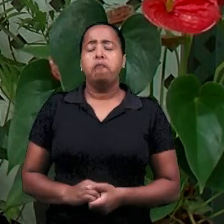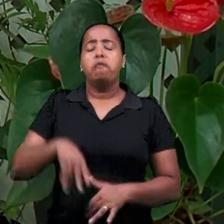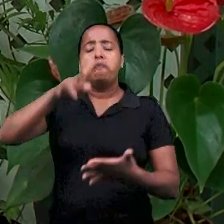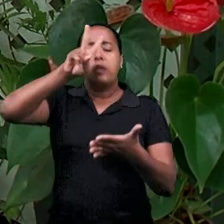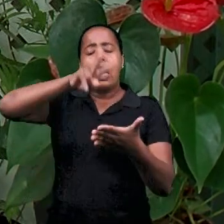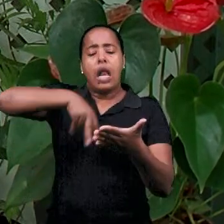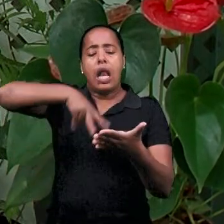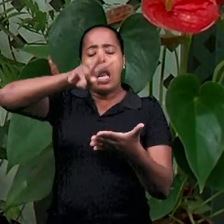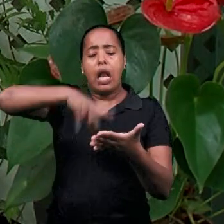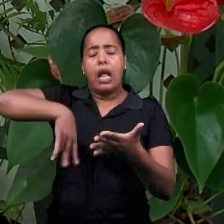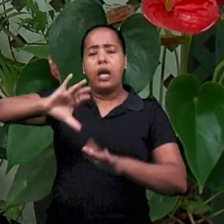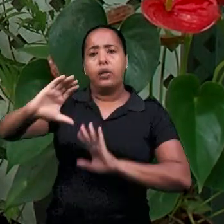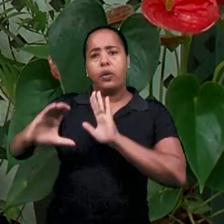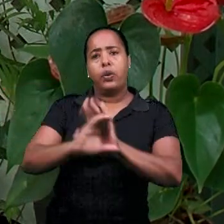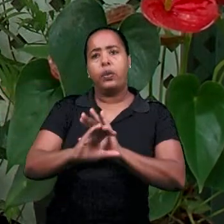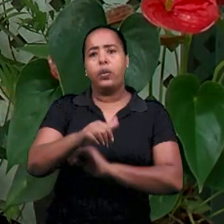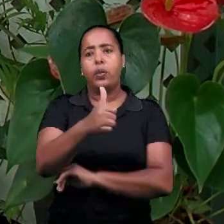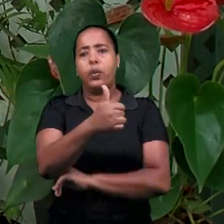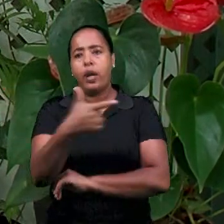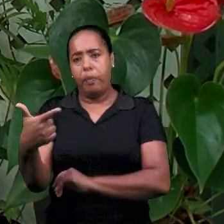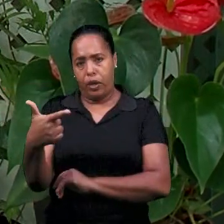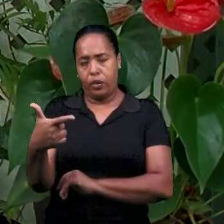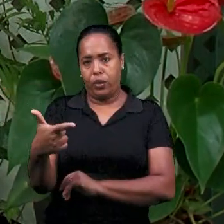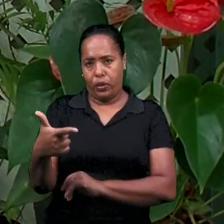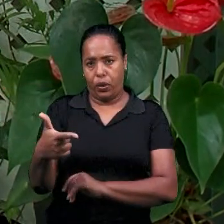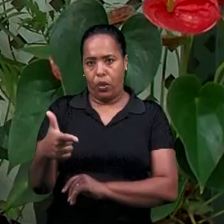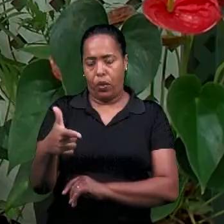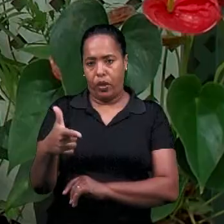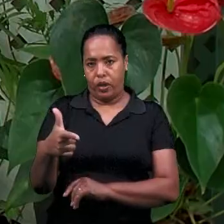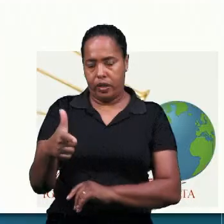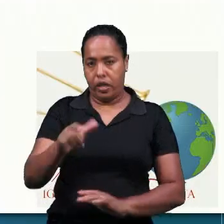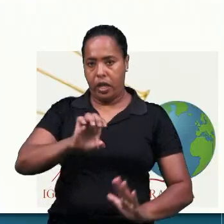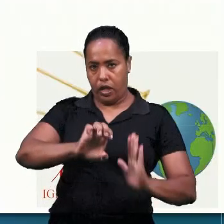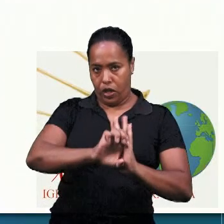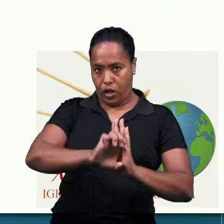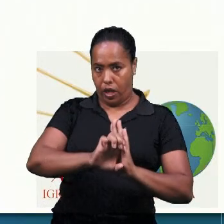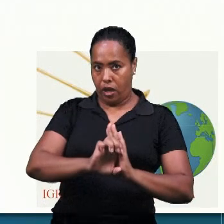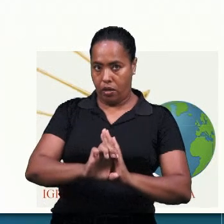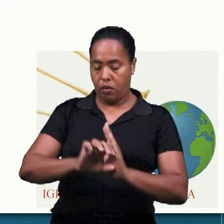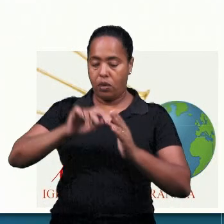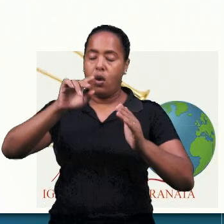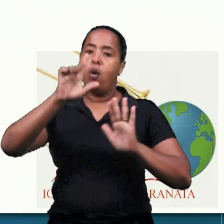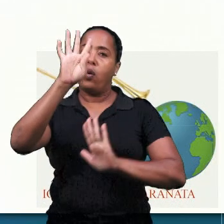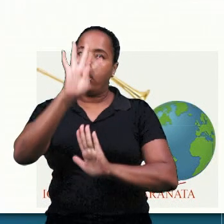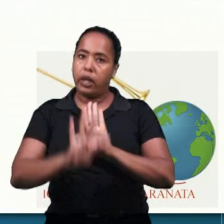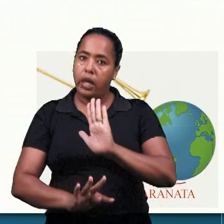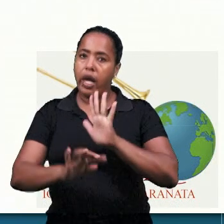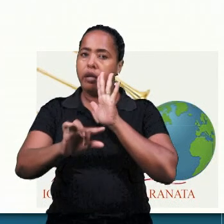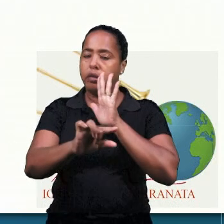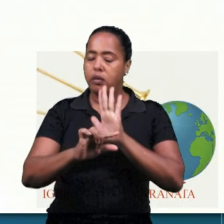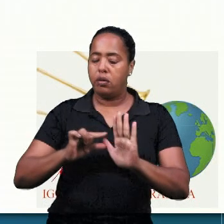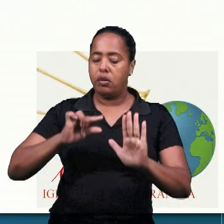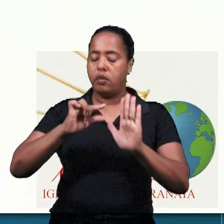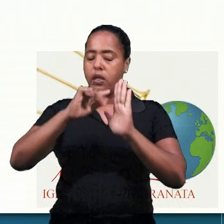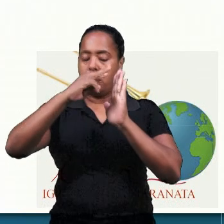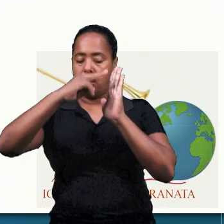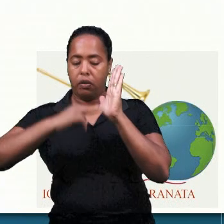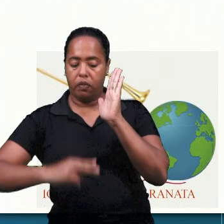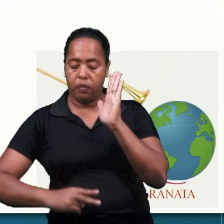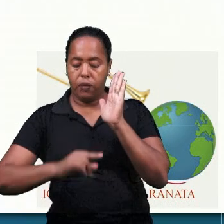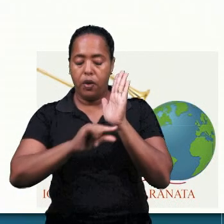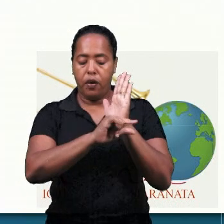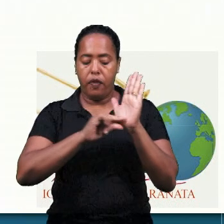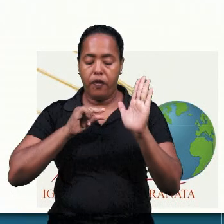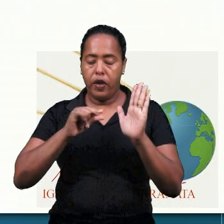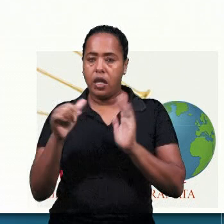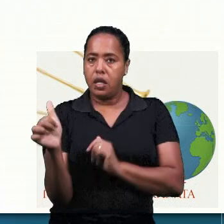dit, au chapitre 12 d'Exode, le texte de verset, il dit ici,